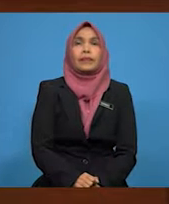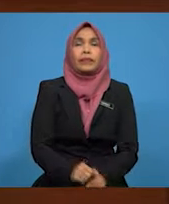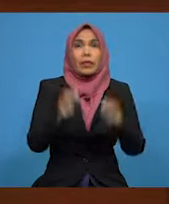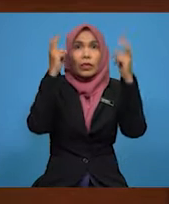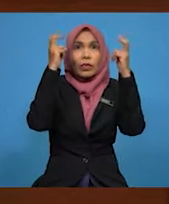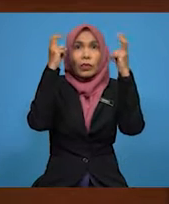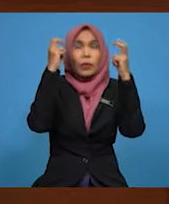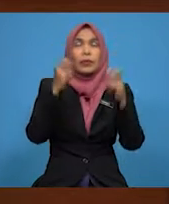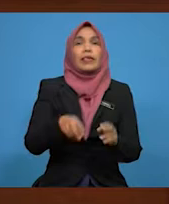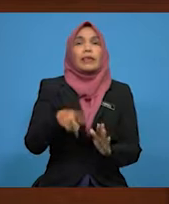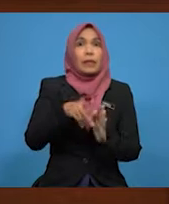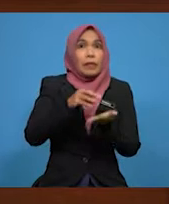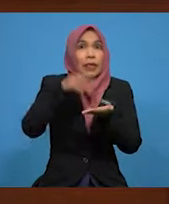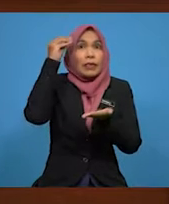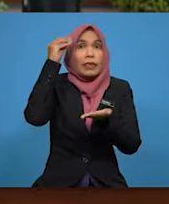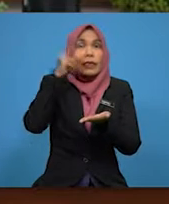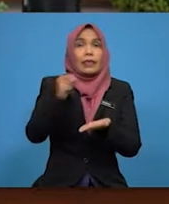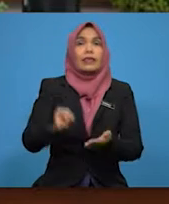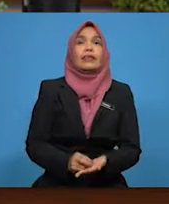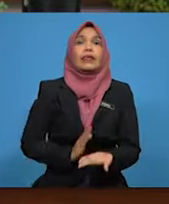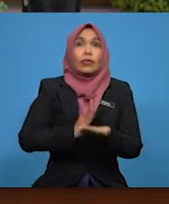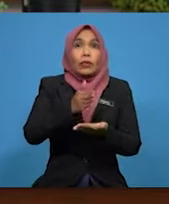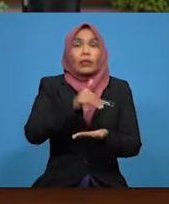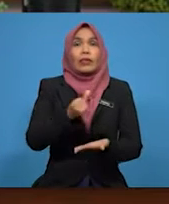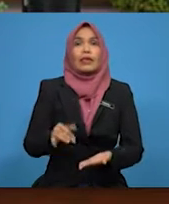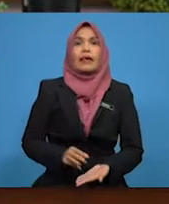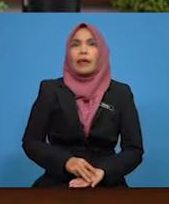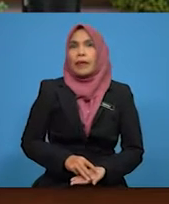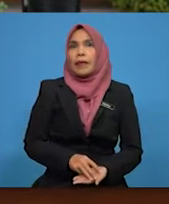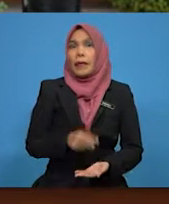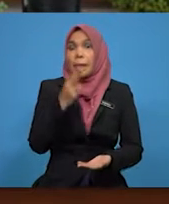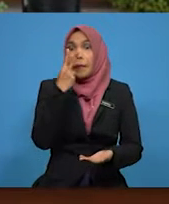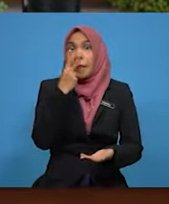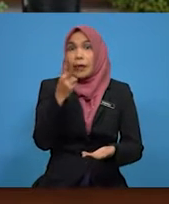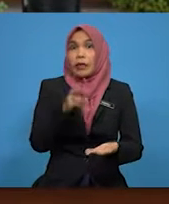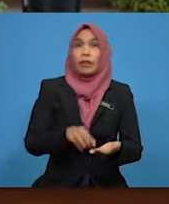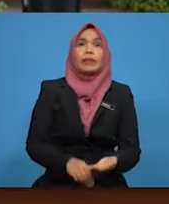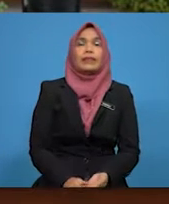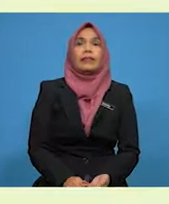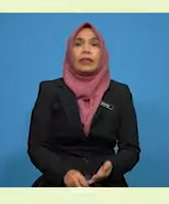Topik pembelajaran seterusnya adalah pemantauan rekod kehadiran pekerja.